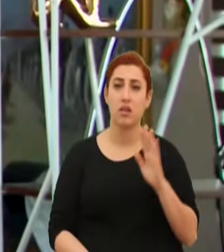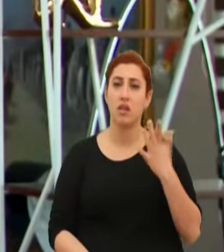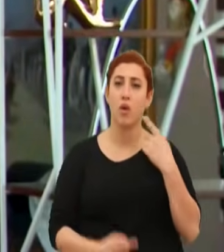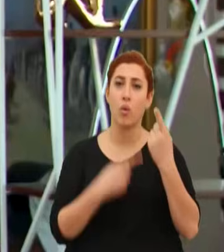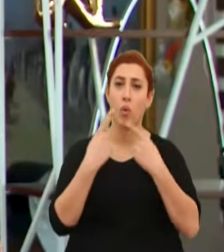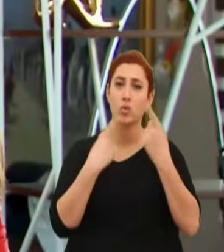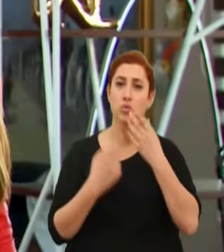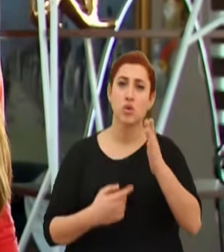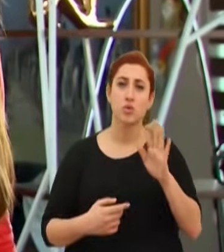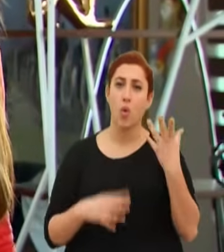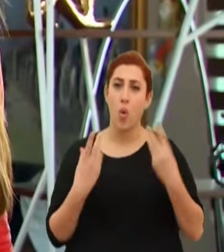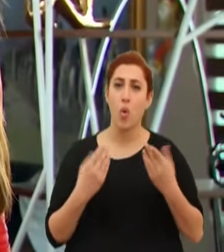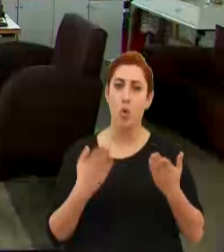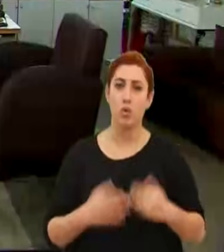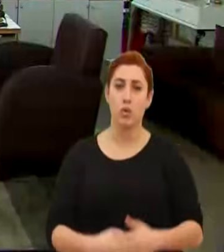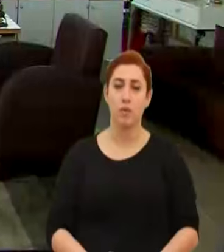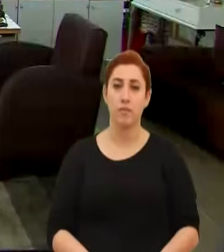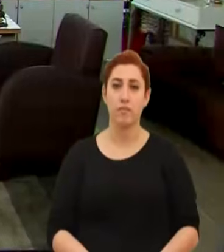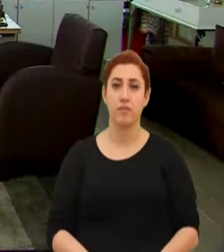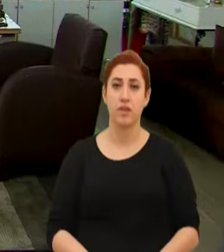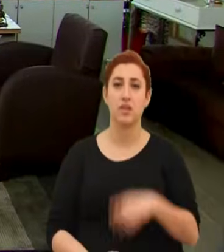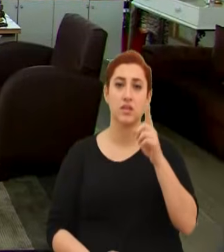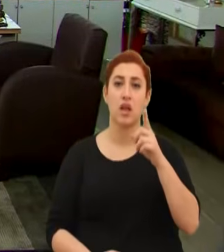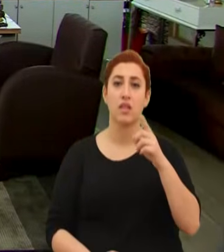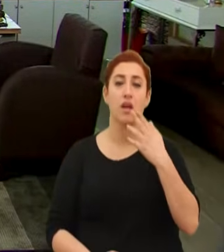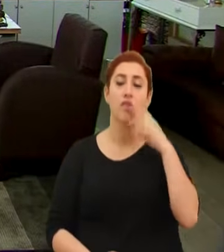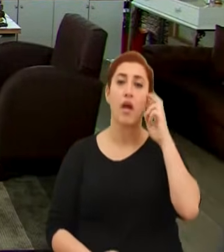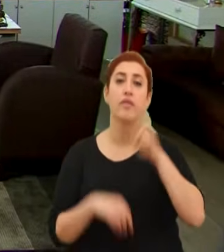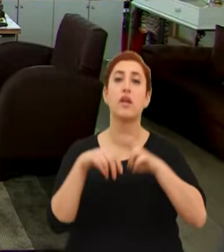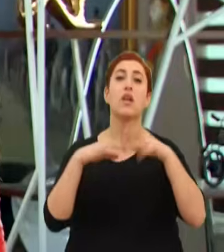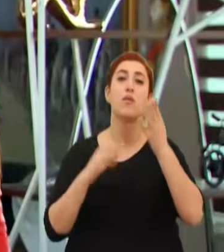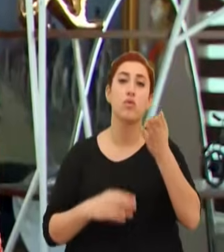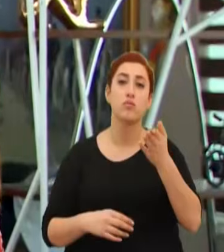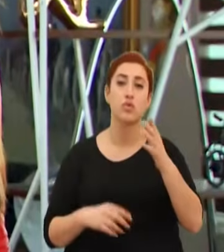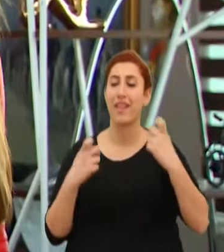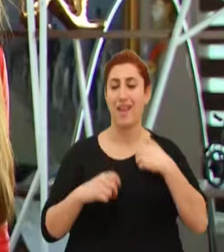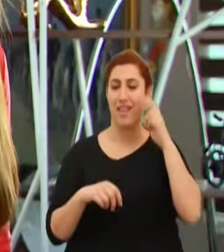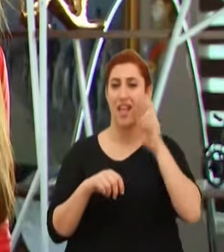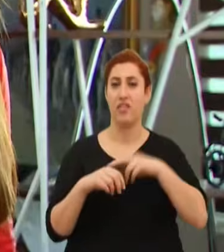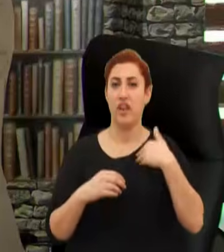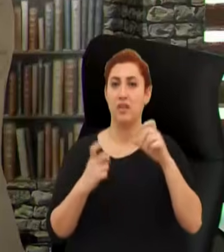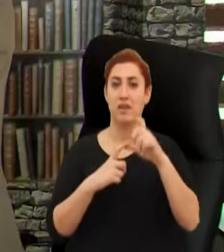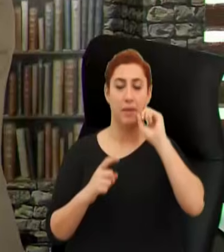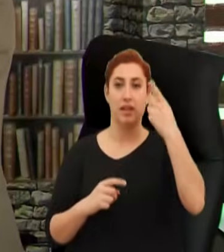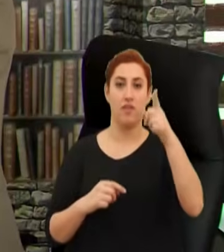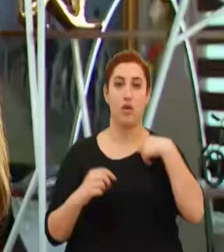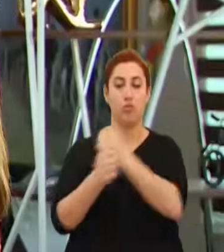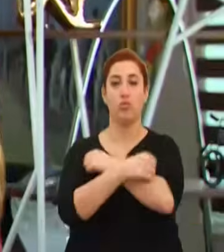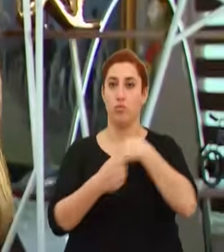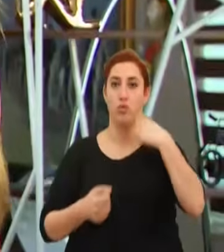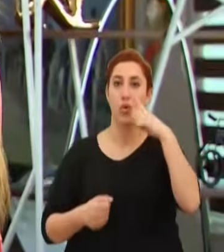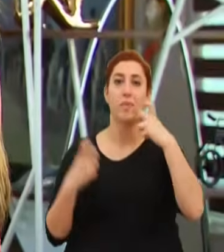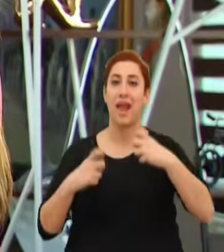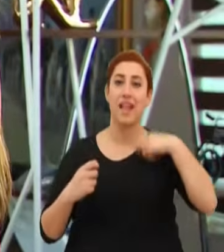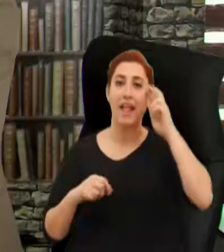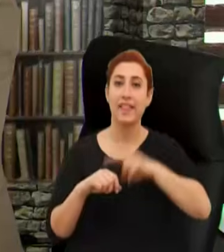Ne konuşuyorsunuz siz ya? Ne oluyor? Sen hanımefendiyi hatırlamadın mı hayatım? Nereden hatırlayacağım Sarp? İlk kez senin kollarında görüyorum.